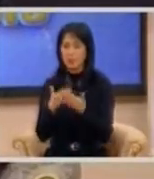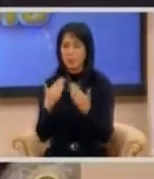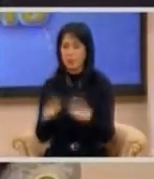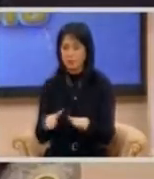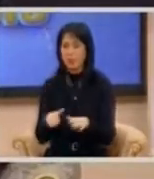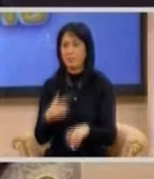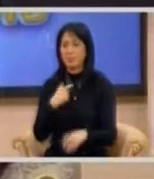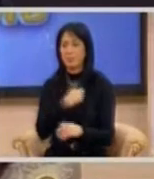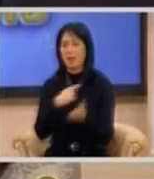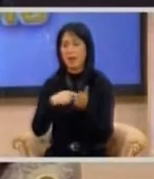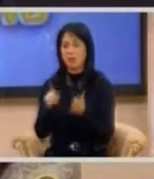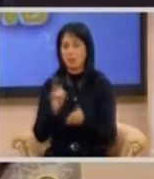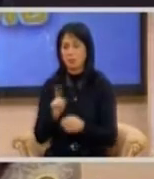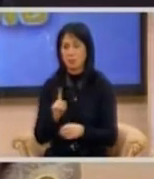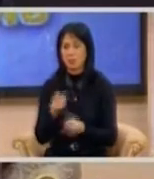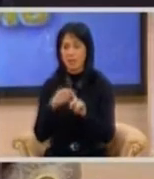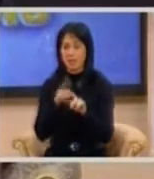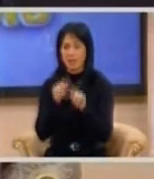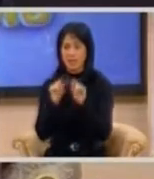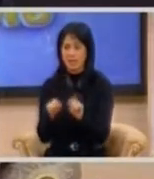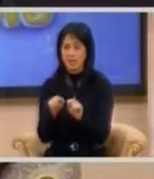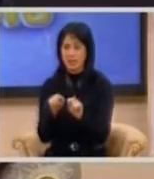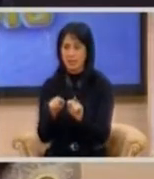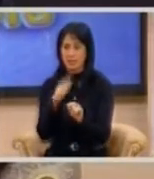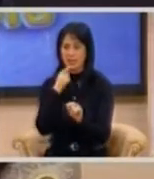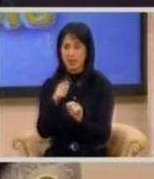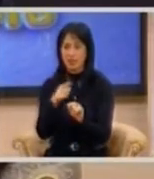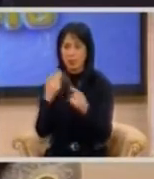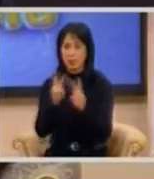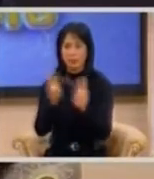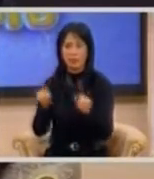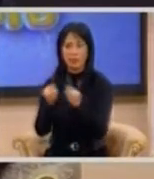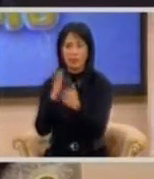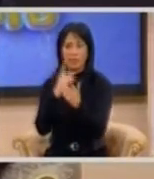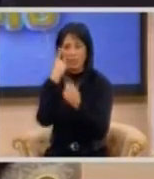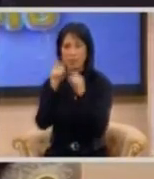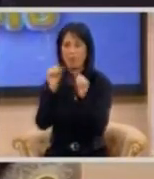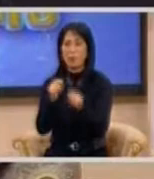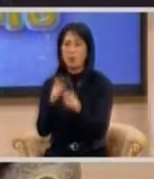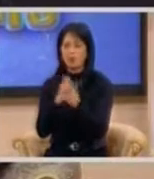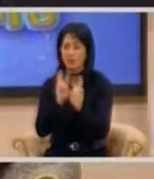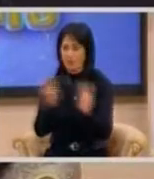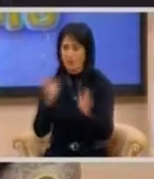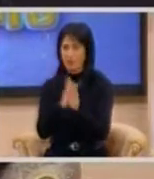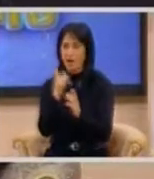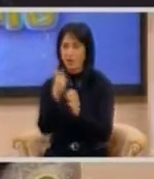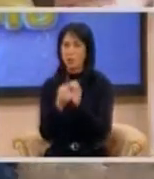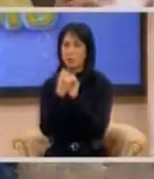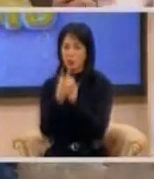მინდა აღვნიშნო, რომ ეს რა თქმა უნდა დევს სარეგისტრაციო ფორმა ჩვენს ვებგვერდზე,